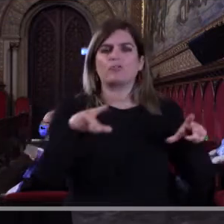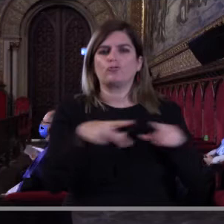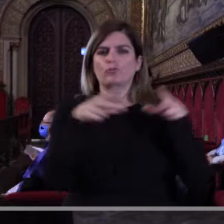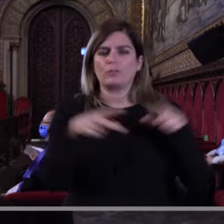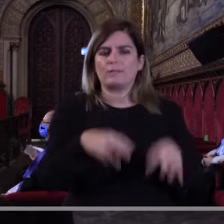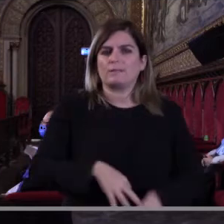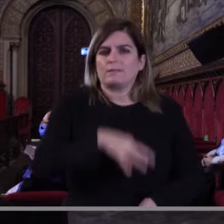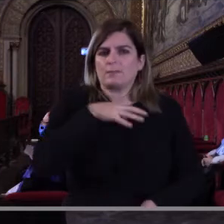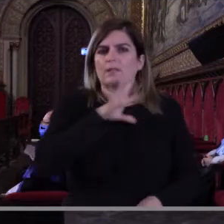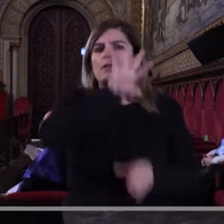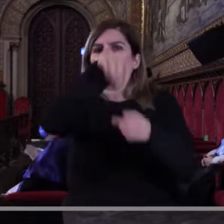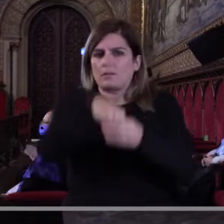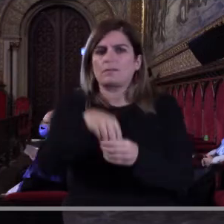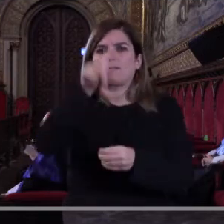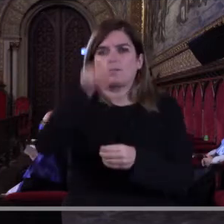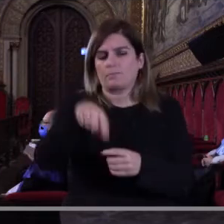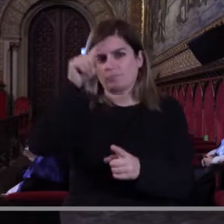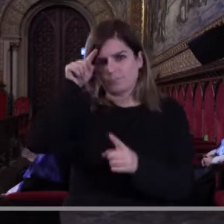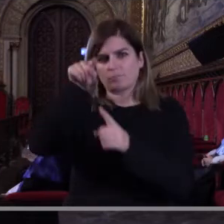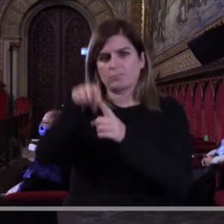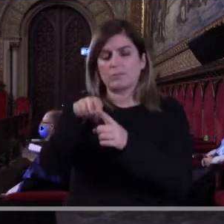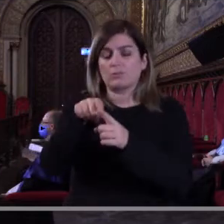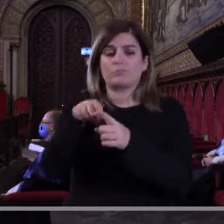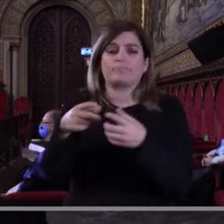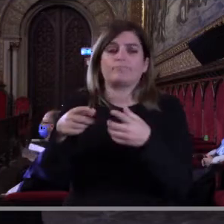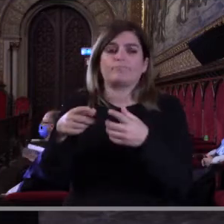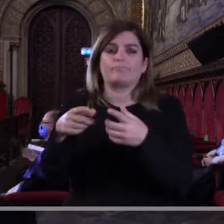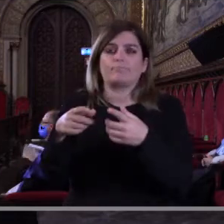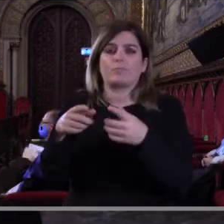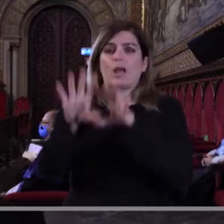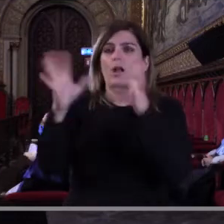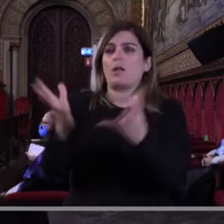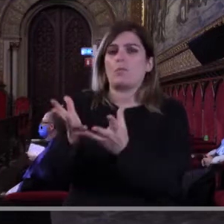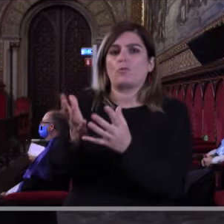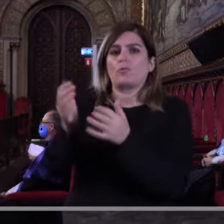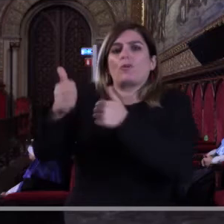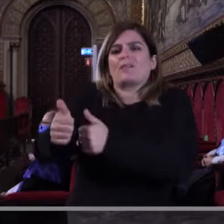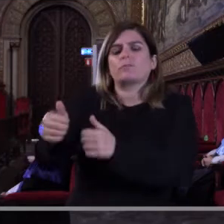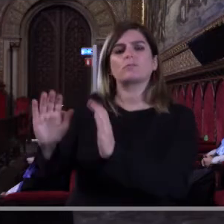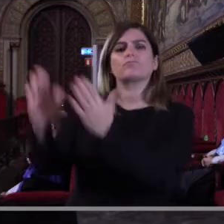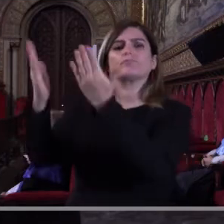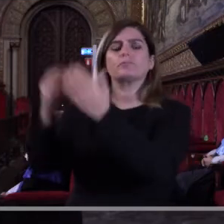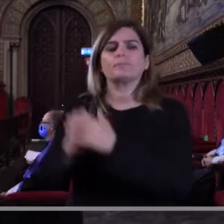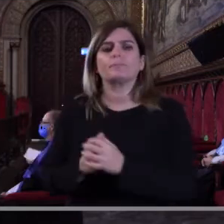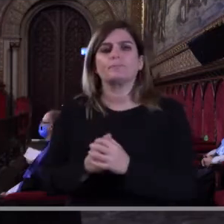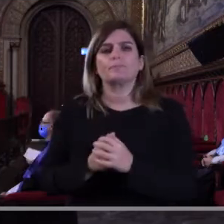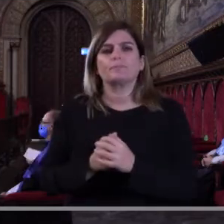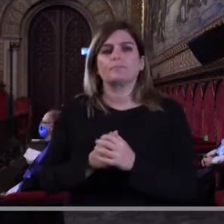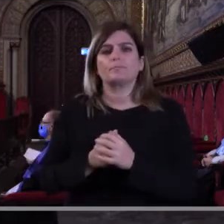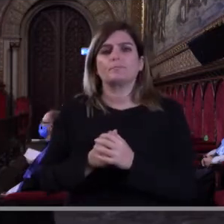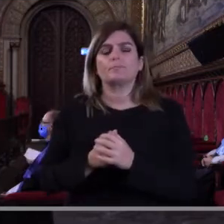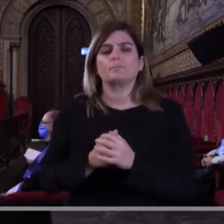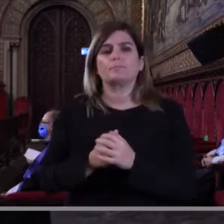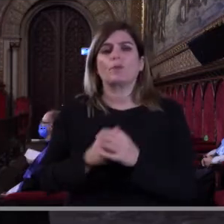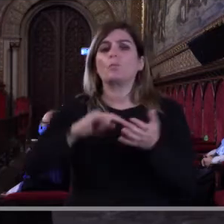amb l'objectiu d'abordar els grans reptes que té avui plantejat el món. Es tracta de desenvolupar